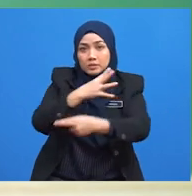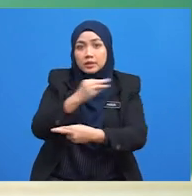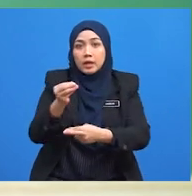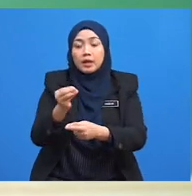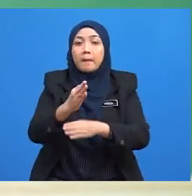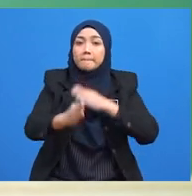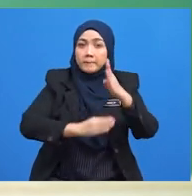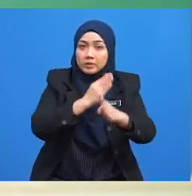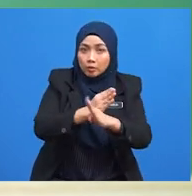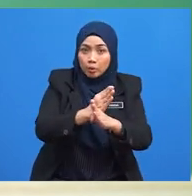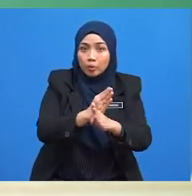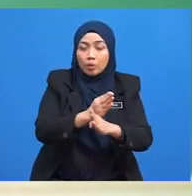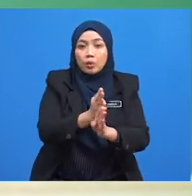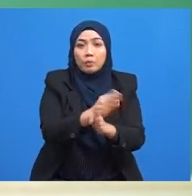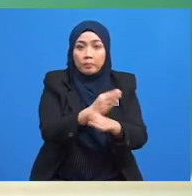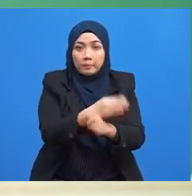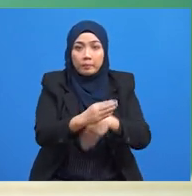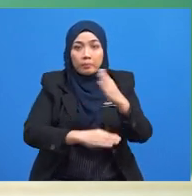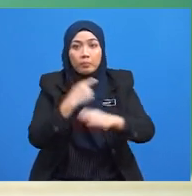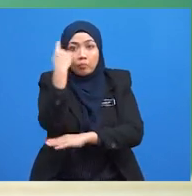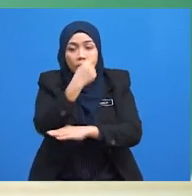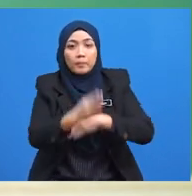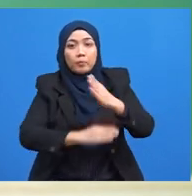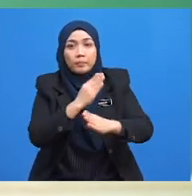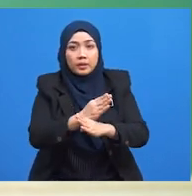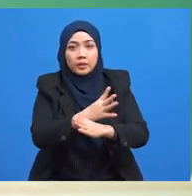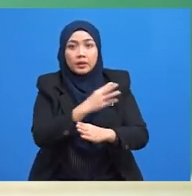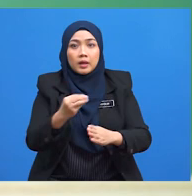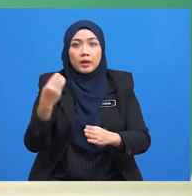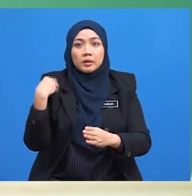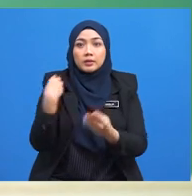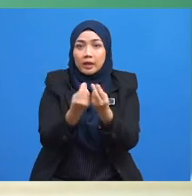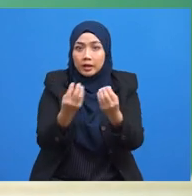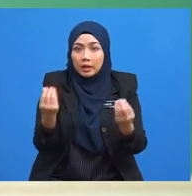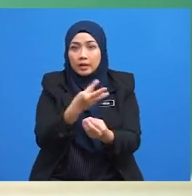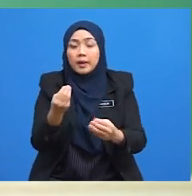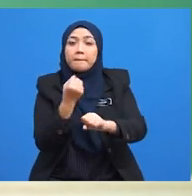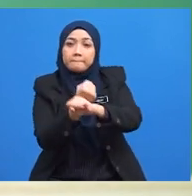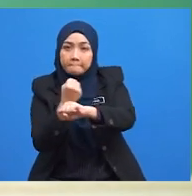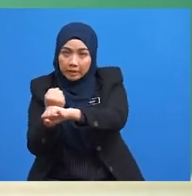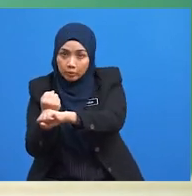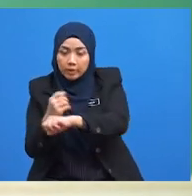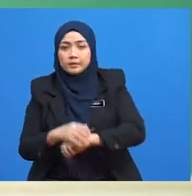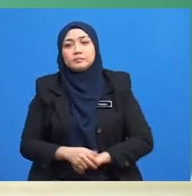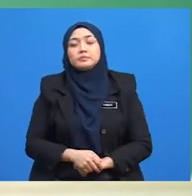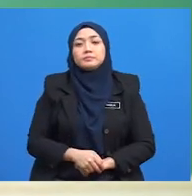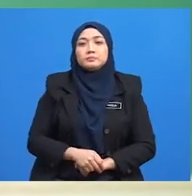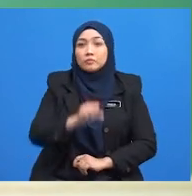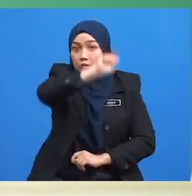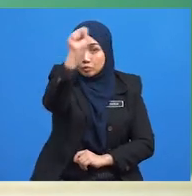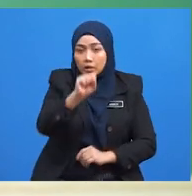dan ianya terdiri daripada tanah dan batuan. Mari kita lihat pula soalan